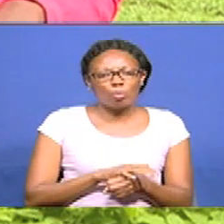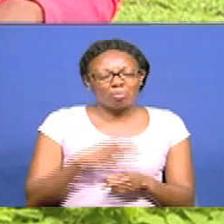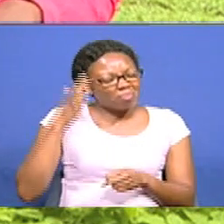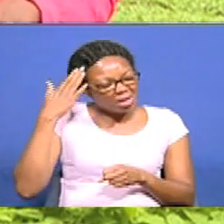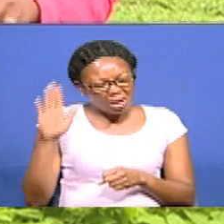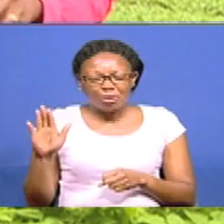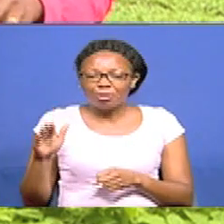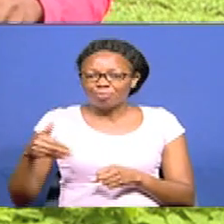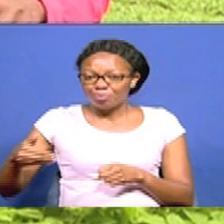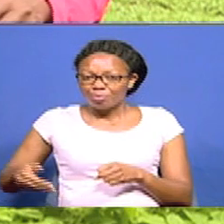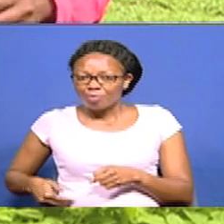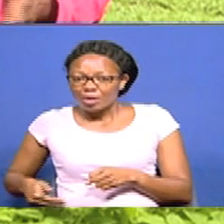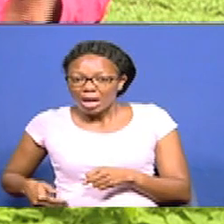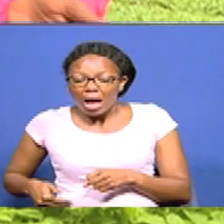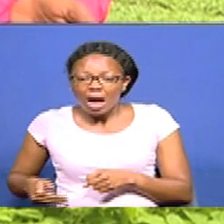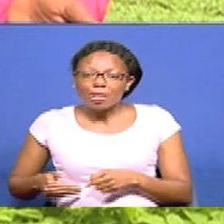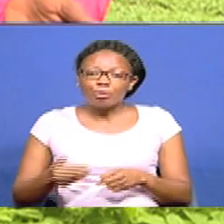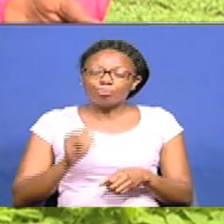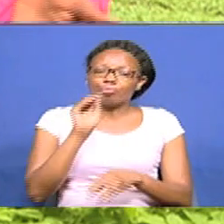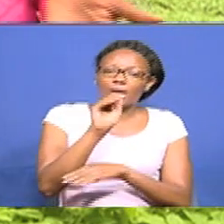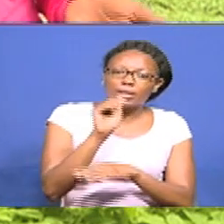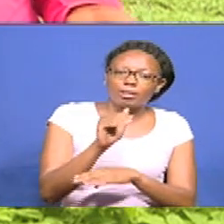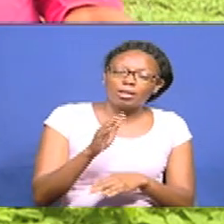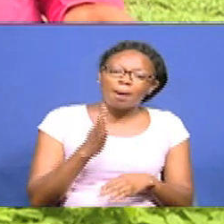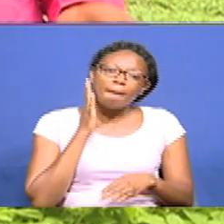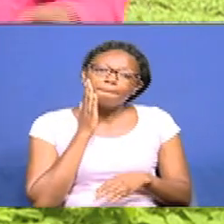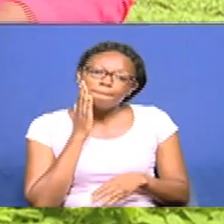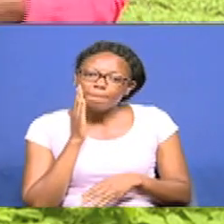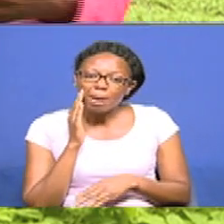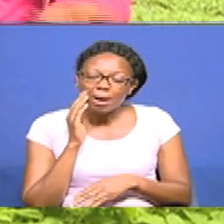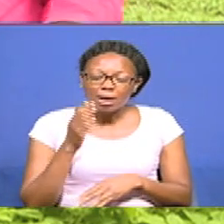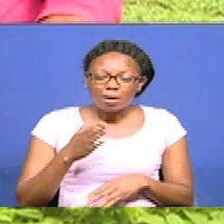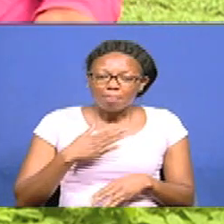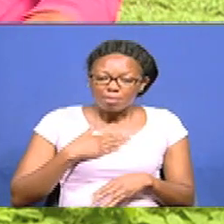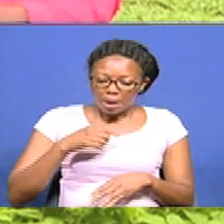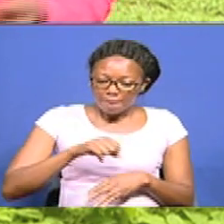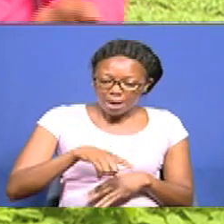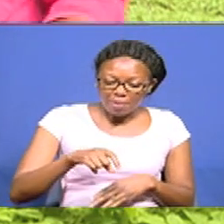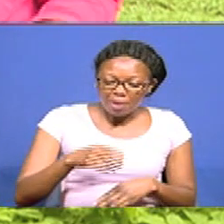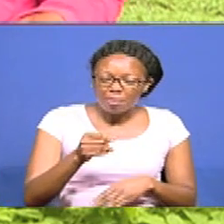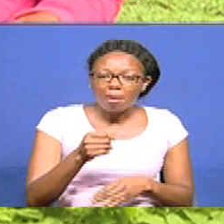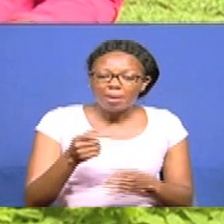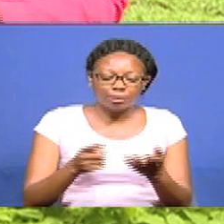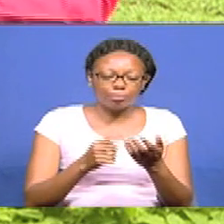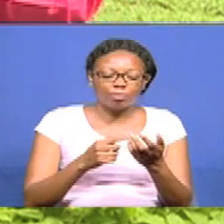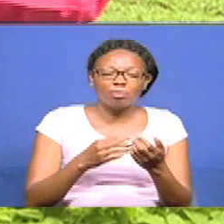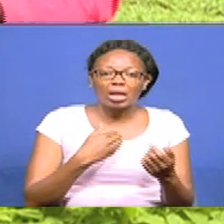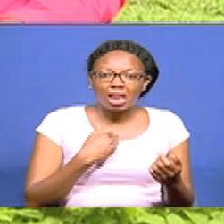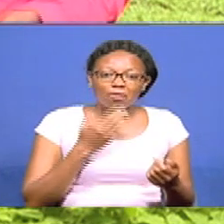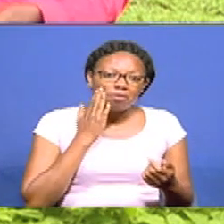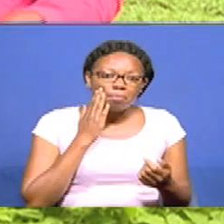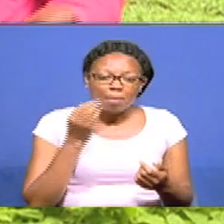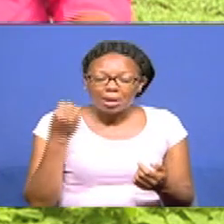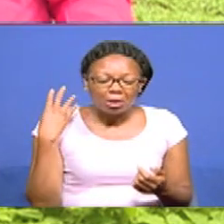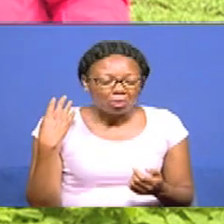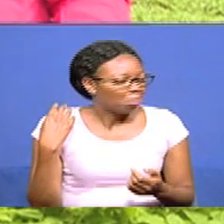youth, hata wakienda wakiuliza mama zao tutapata pesa ngapi, hata mama ajui. Kwa sababu yeye analima tu na ajui anapata